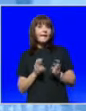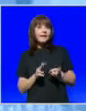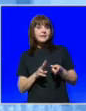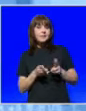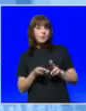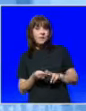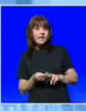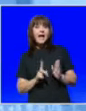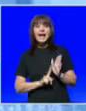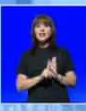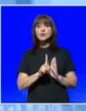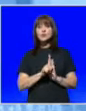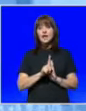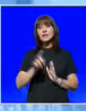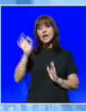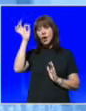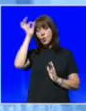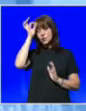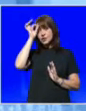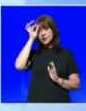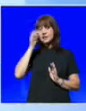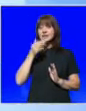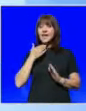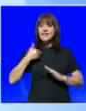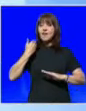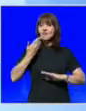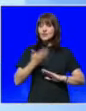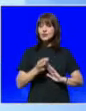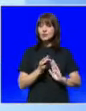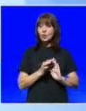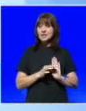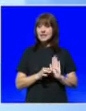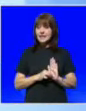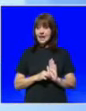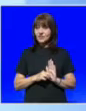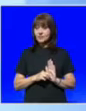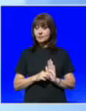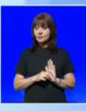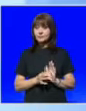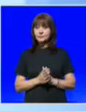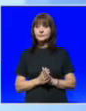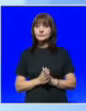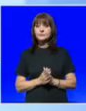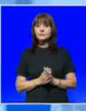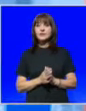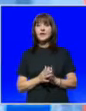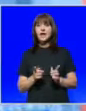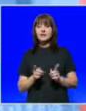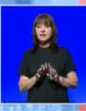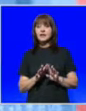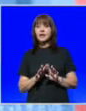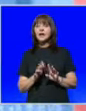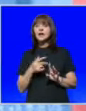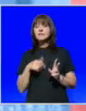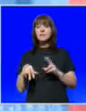на учениците в рамките на външното оценяване на зрелостните изпити. У кого ще и търсите? Да търсим, да. Само да довърша това, защото е важно.